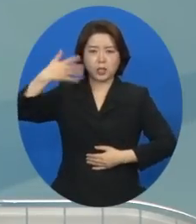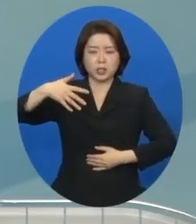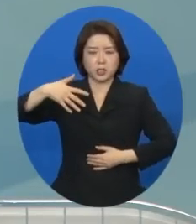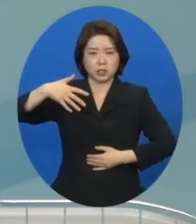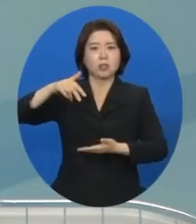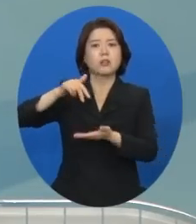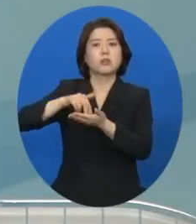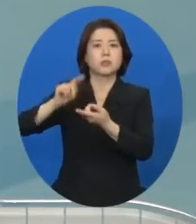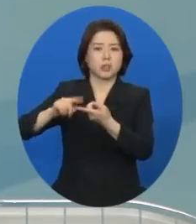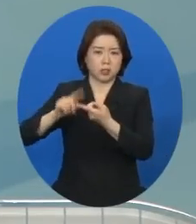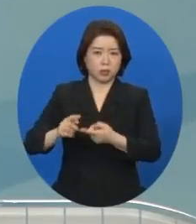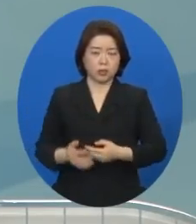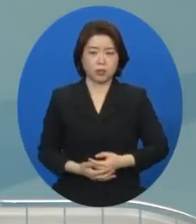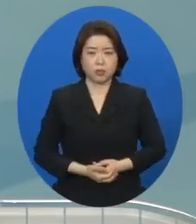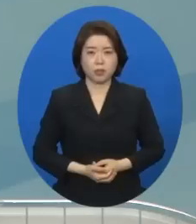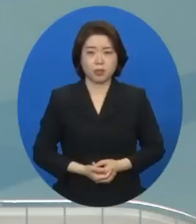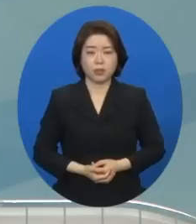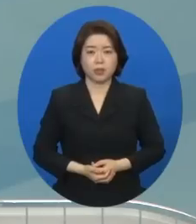있는 겁니다.